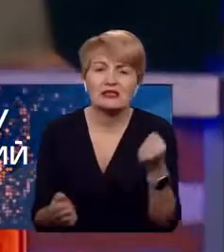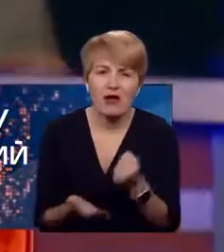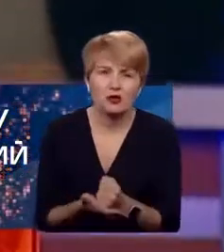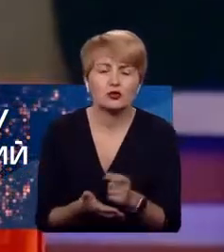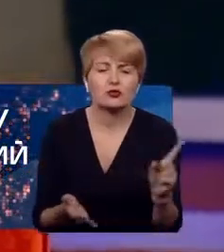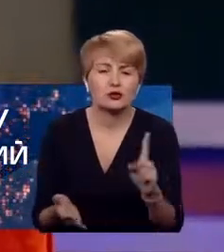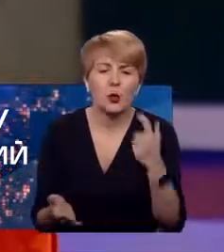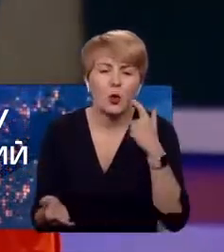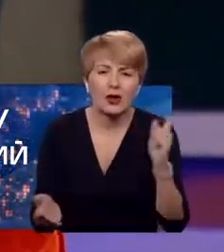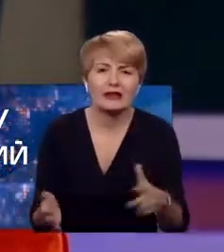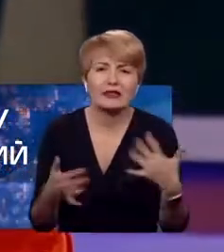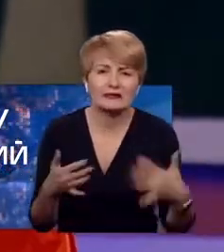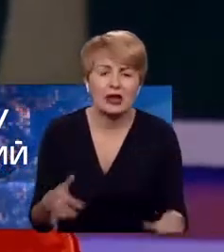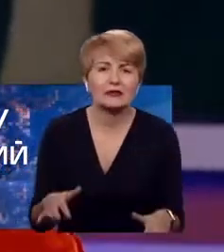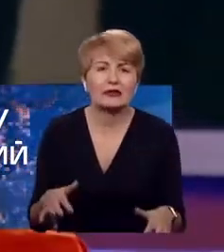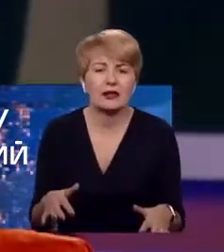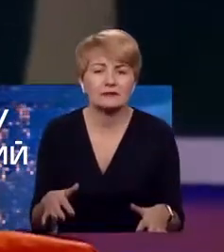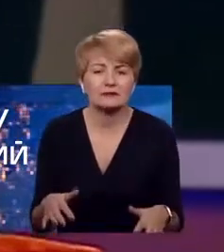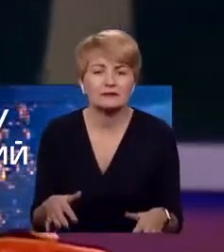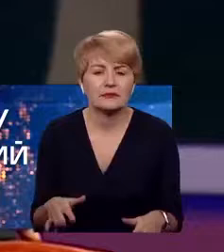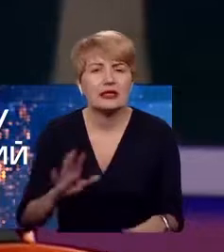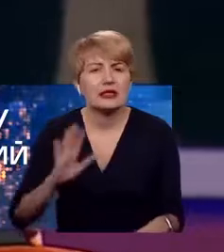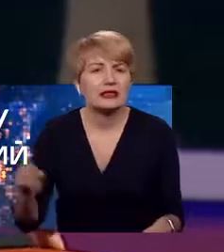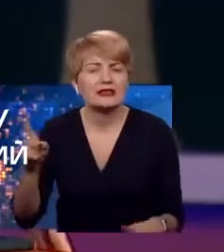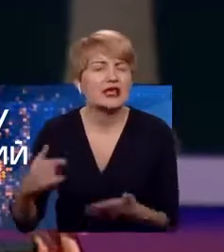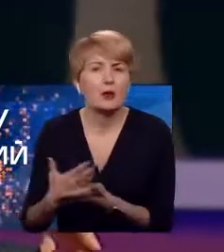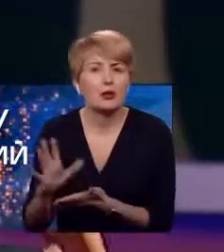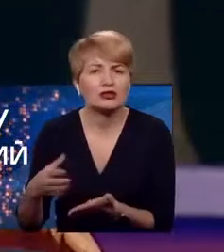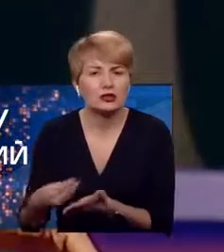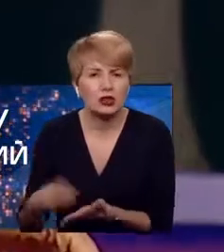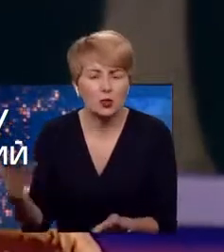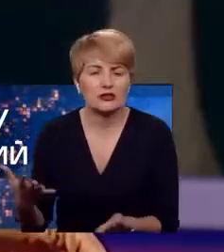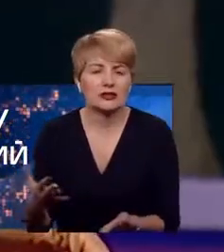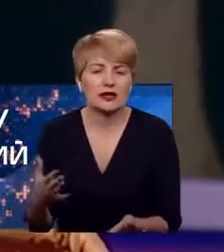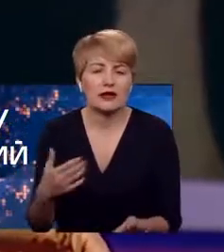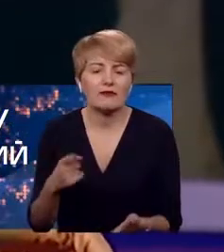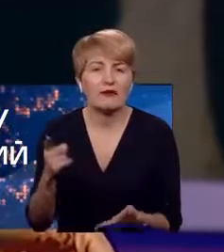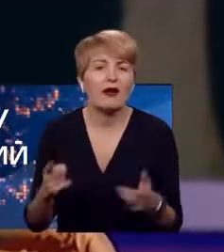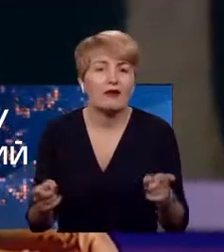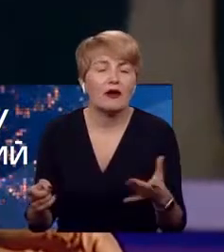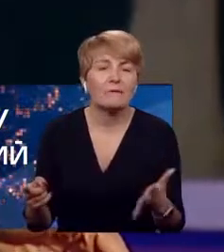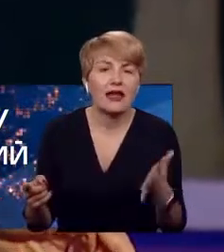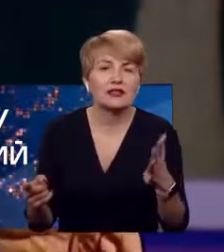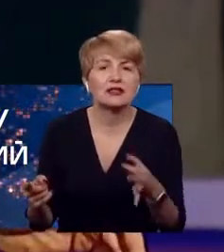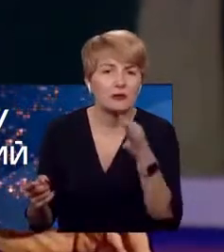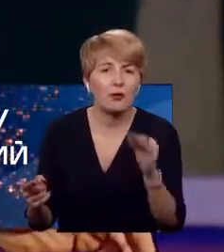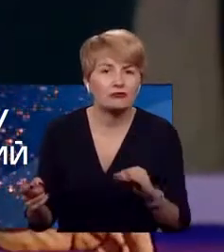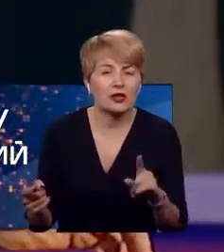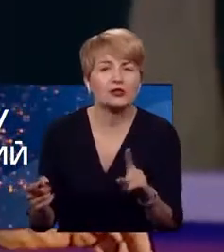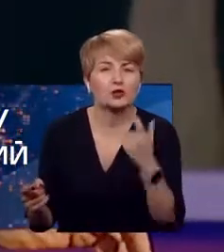що Україна втратила Крим? Це не політична оцінка. Ви п'ять разів повторили, що Україна втратила в